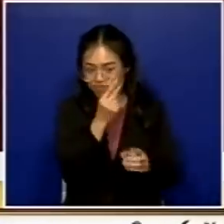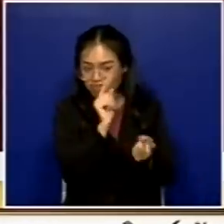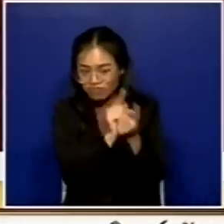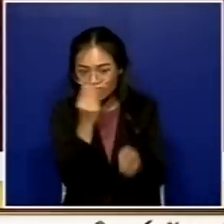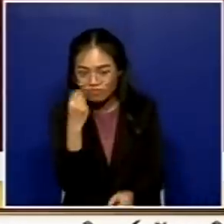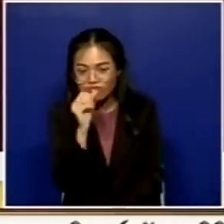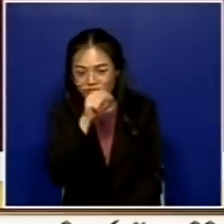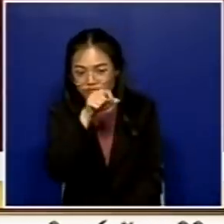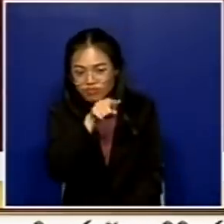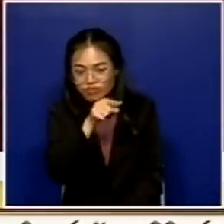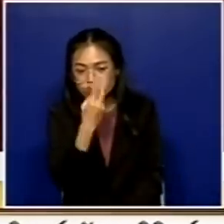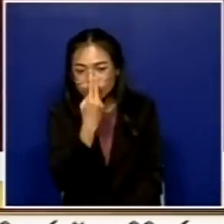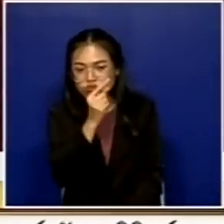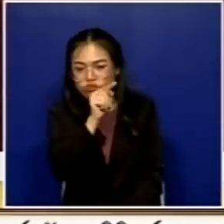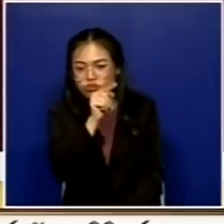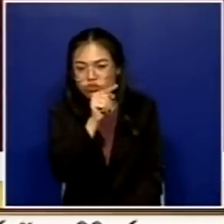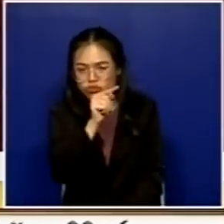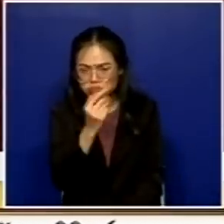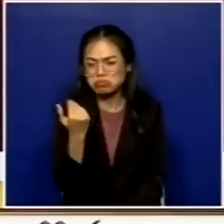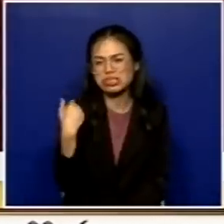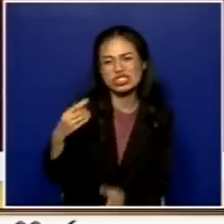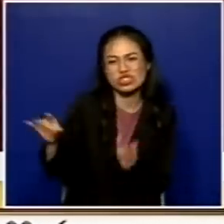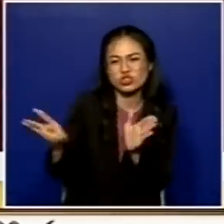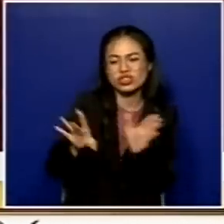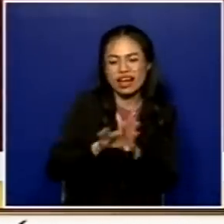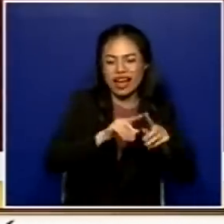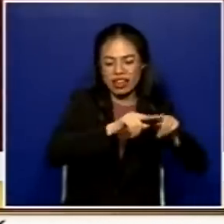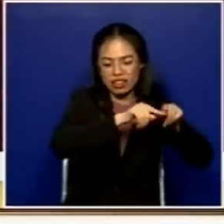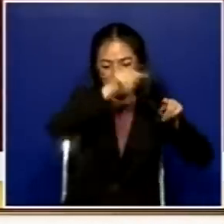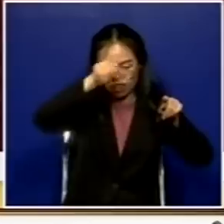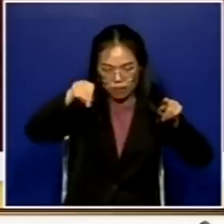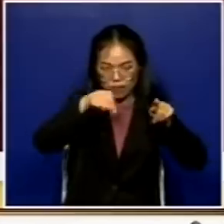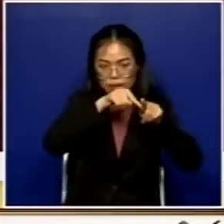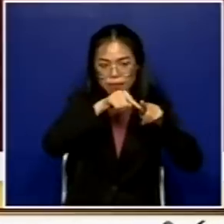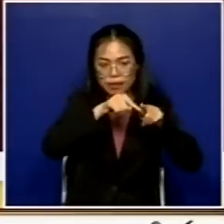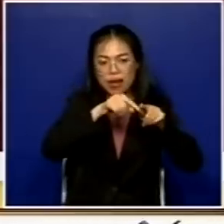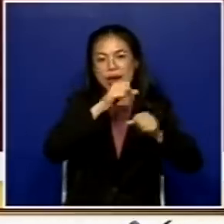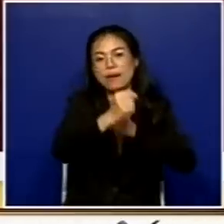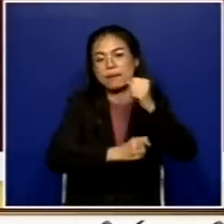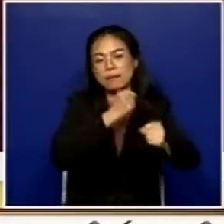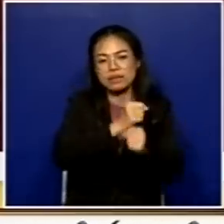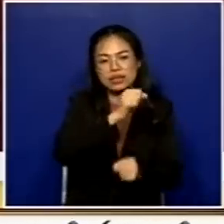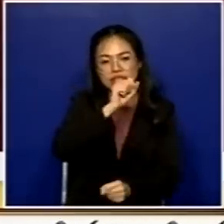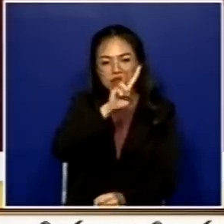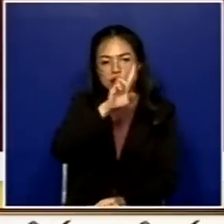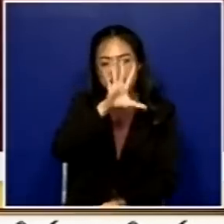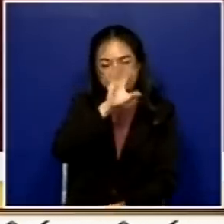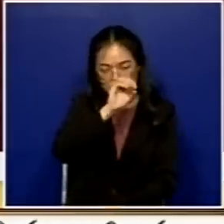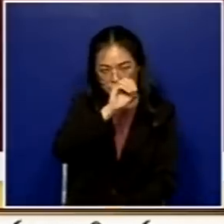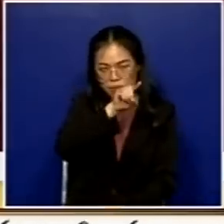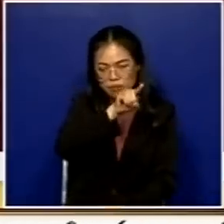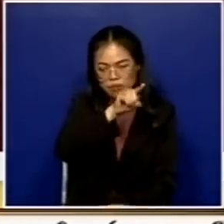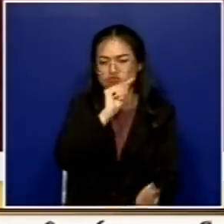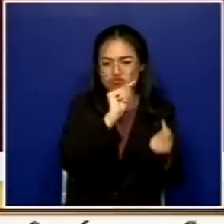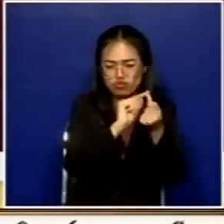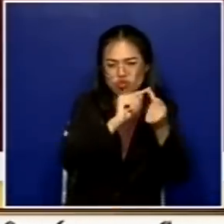บ แต่มัมีเพิ่มอันสุดท้ายครบปี 40 เราเกิดวิคลิตตมยำกุ้งครับตอนนั้